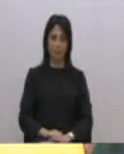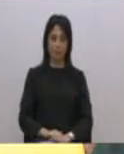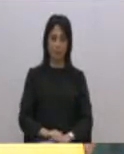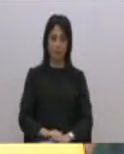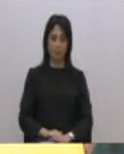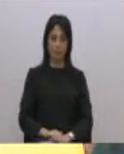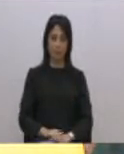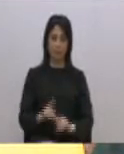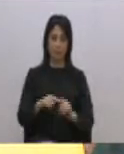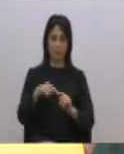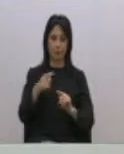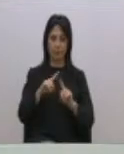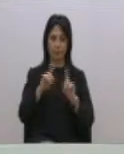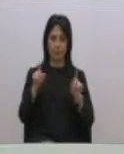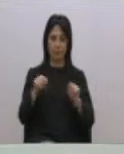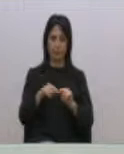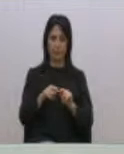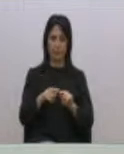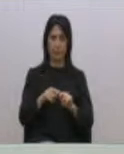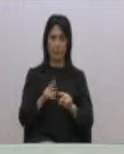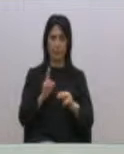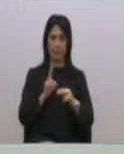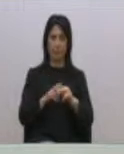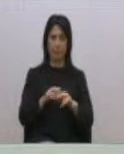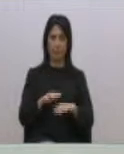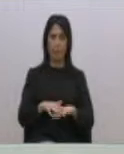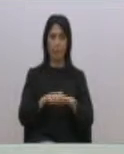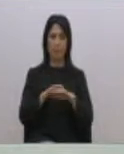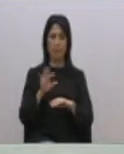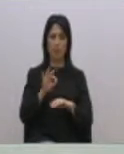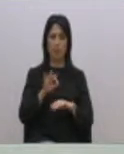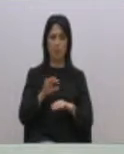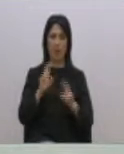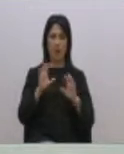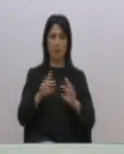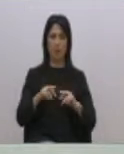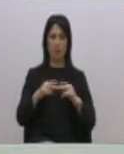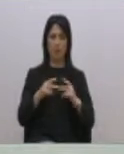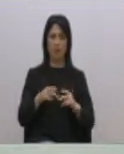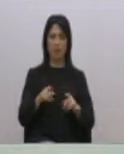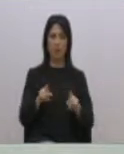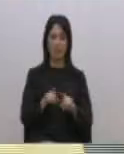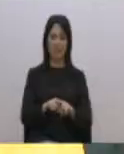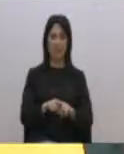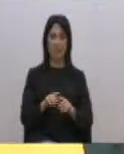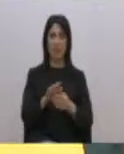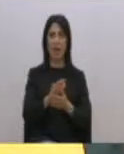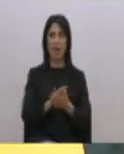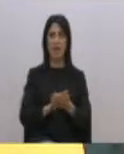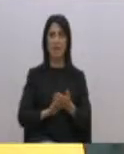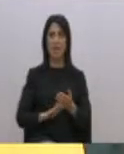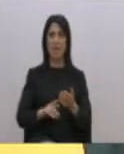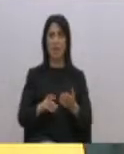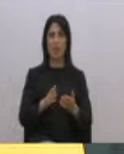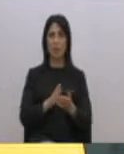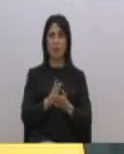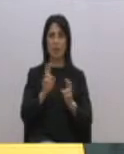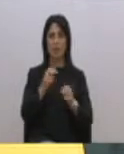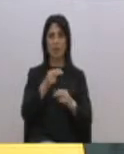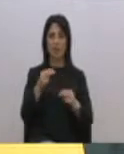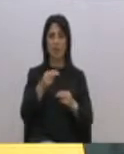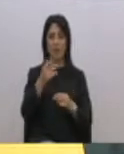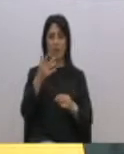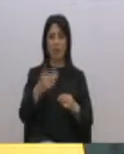კომპეტენცია. შემდეგი ამ პაკეტში შეკრებებისა მანიფესტაციების შესახებ განაცხადება. ესეც პრინციპში გაგრძელება არის ამ